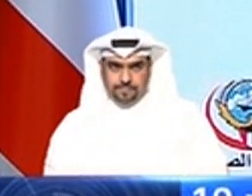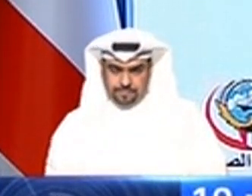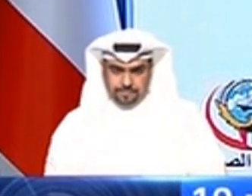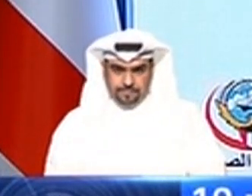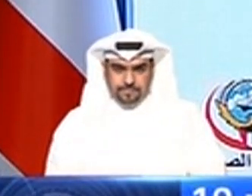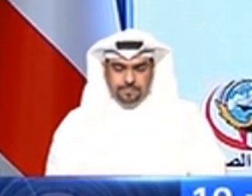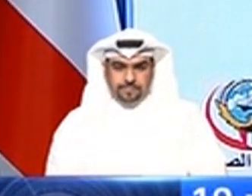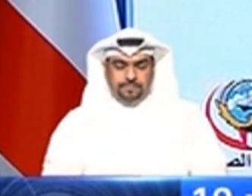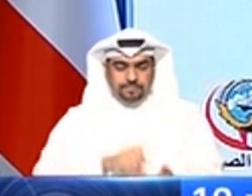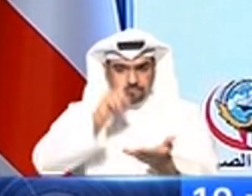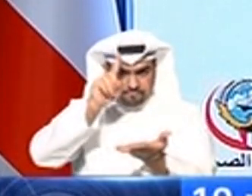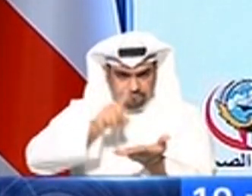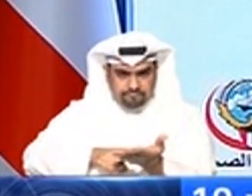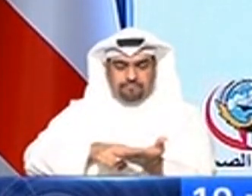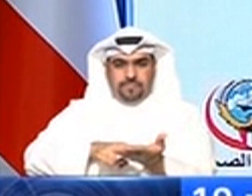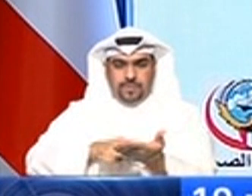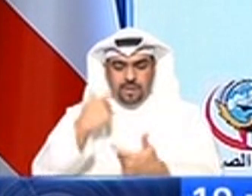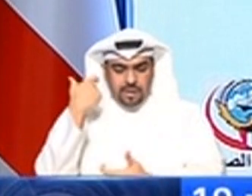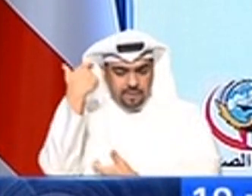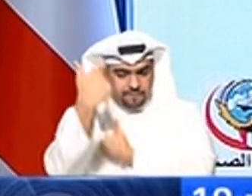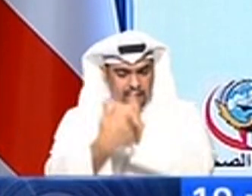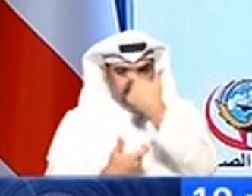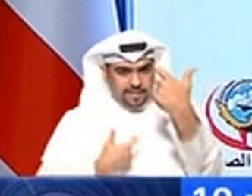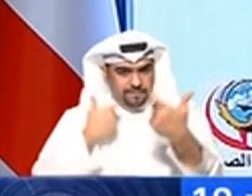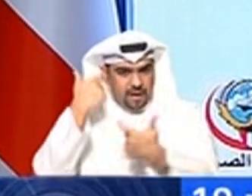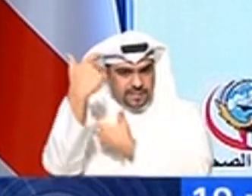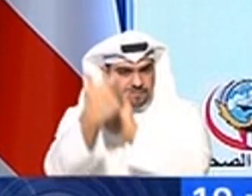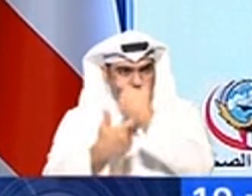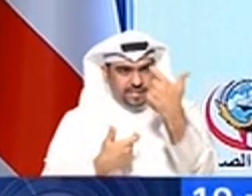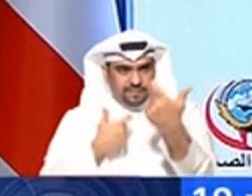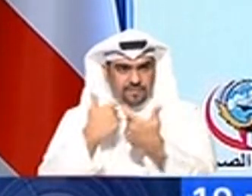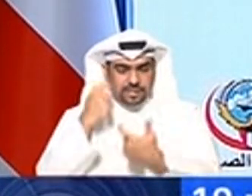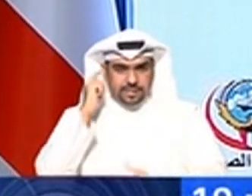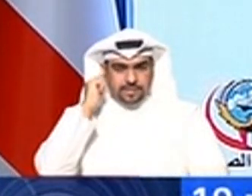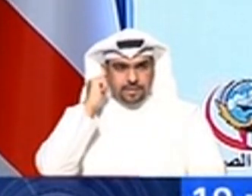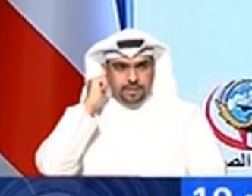فقد ثبتت وتأكدت إصابة عدد